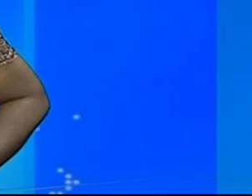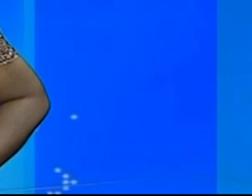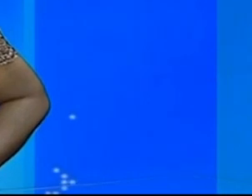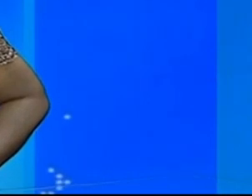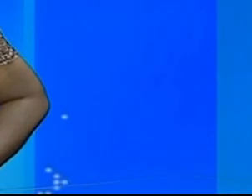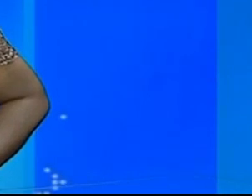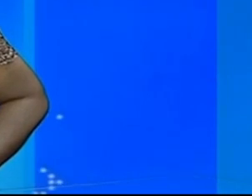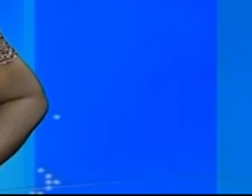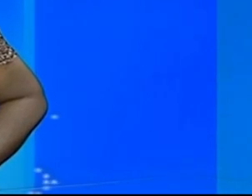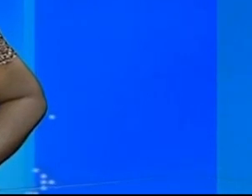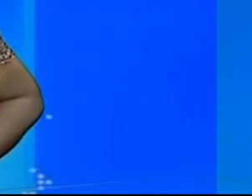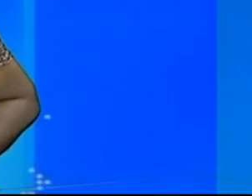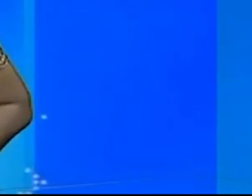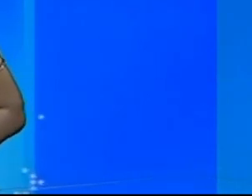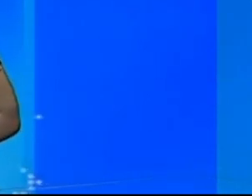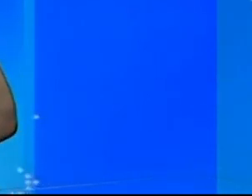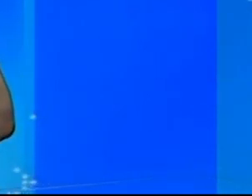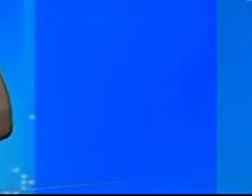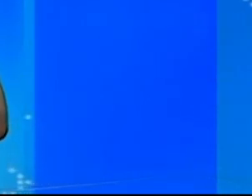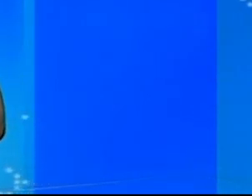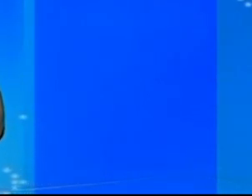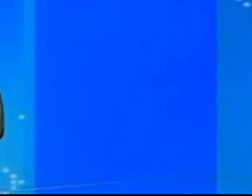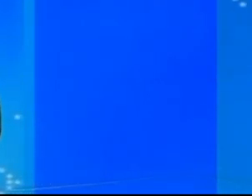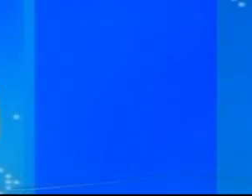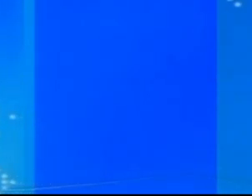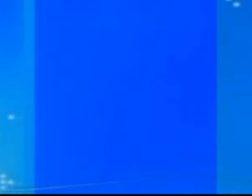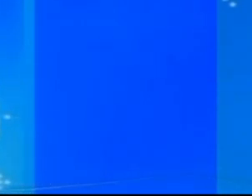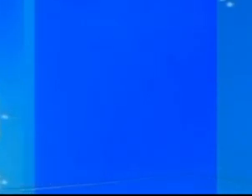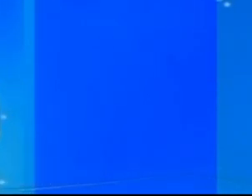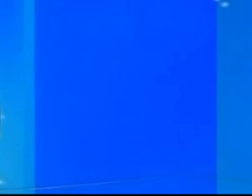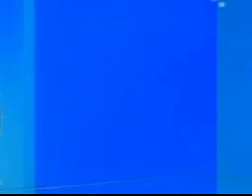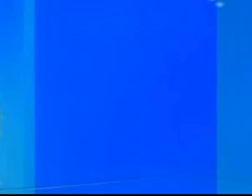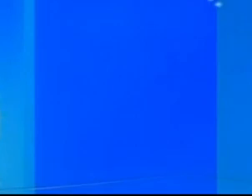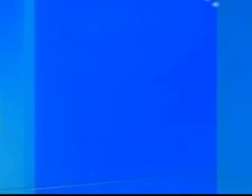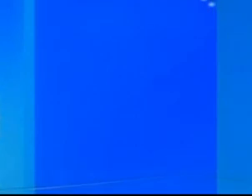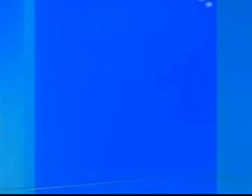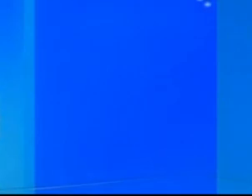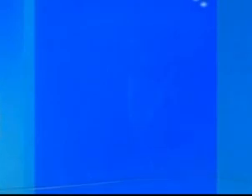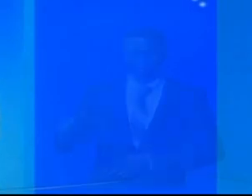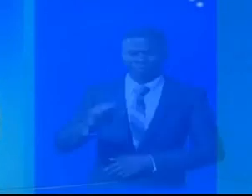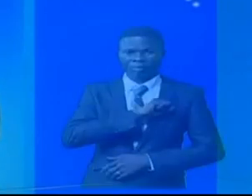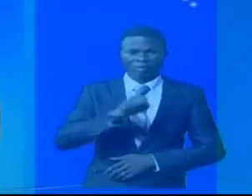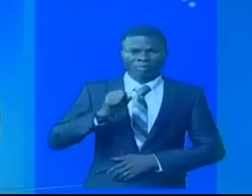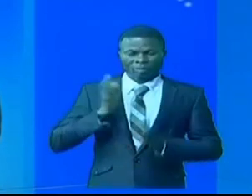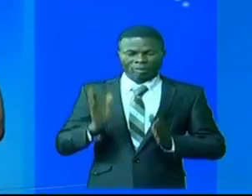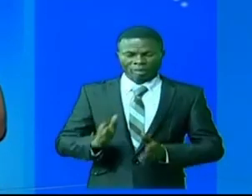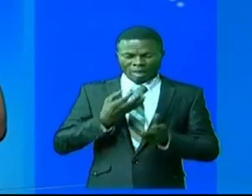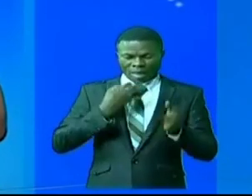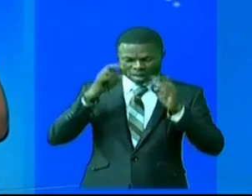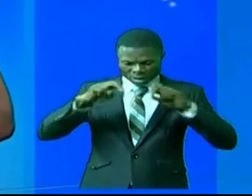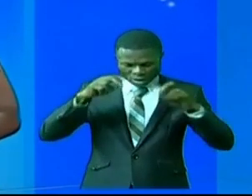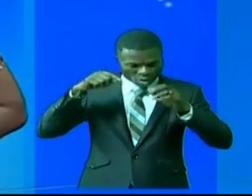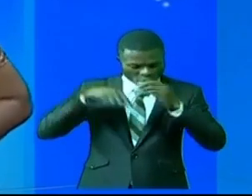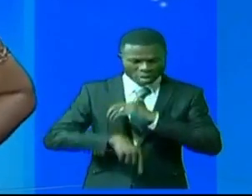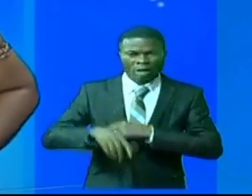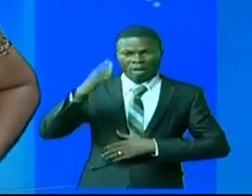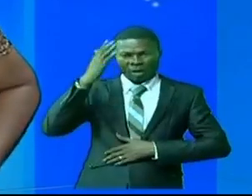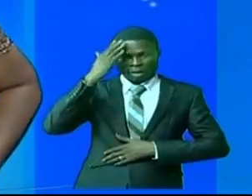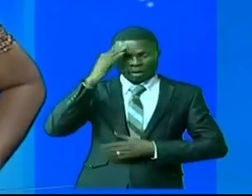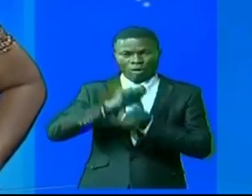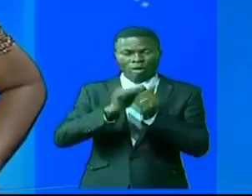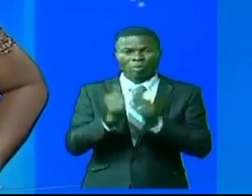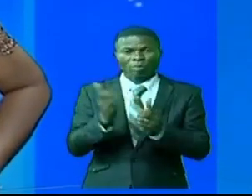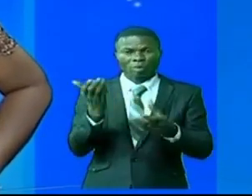programme de développement de là-bas à la base de 145 territoires, les sénateurs veulent approfondir la connaissance sur